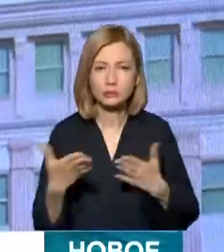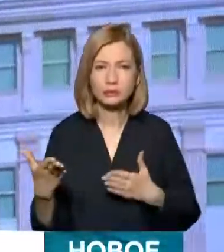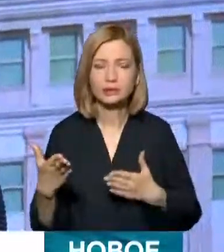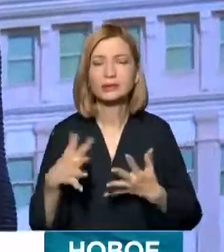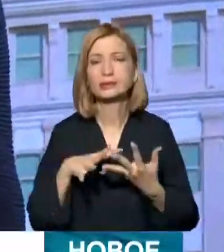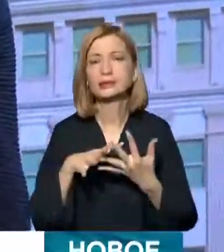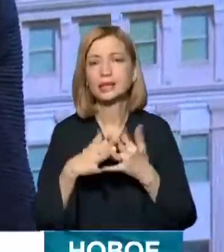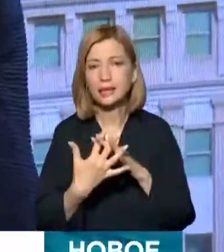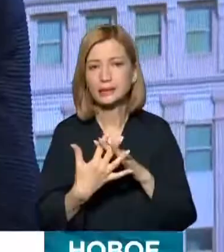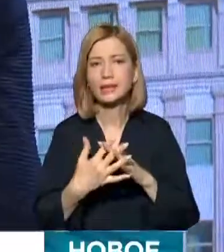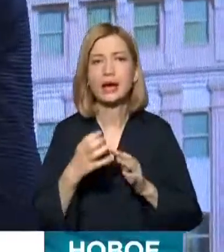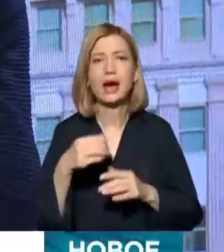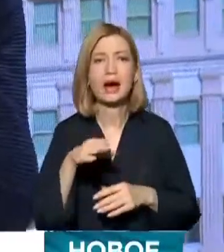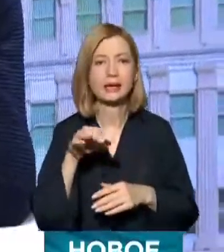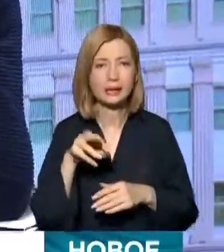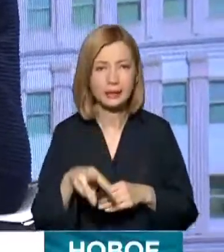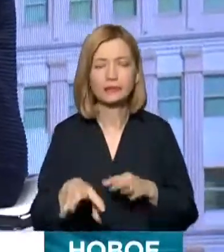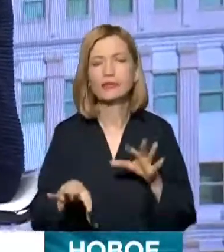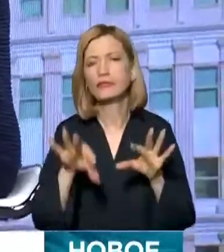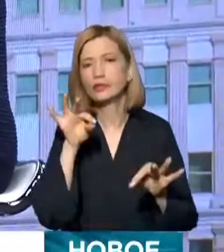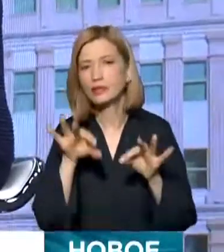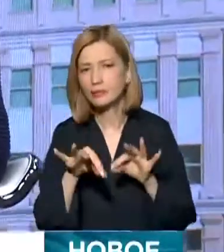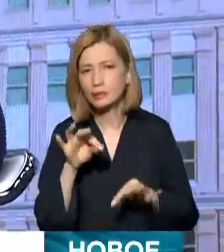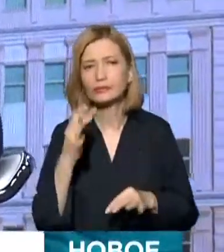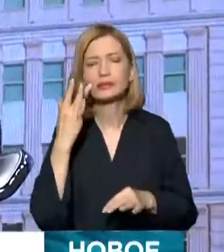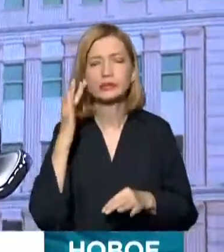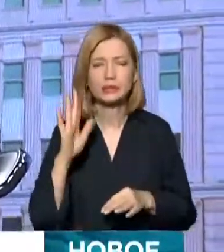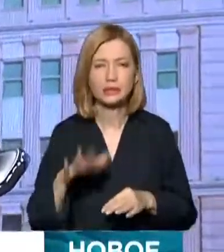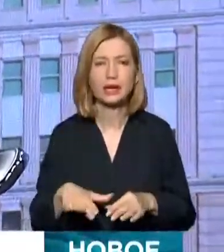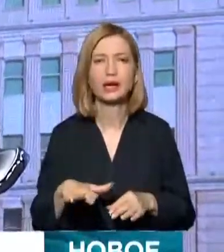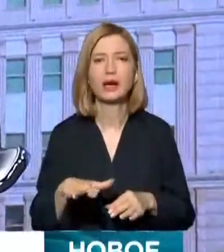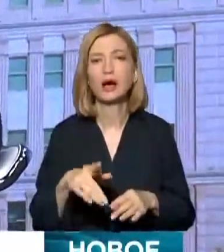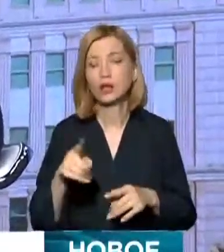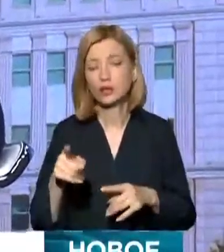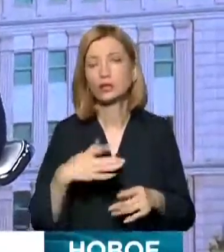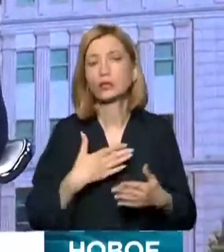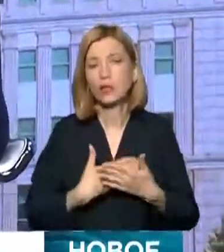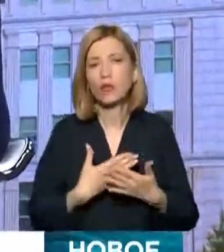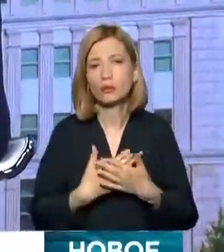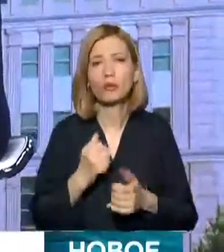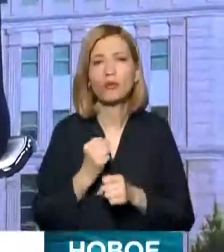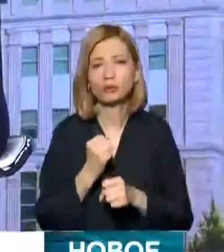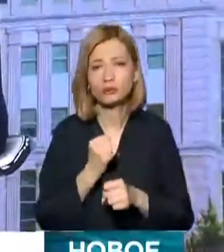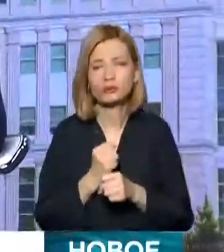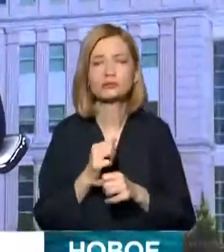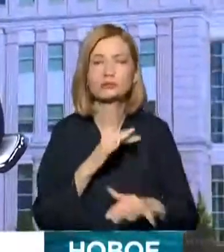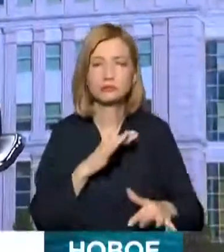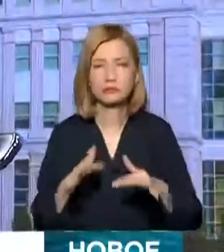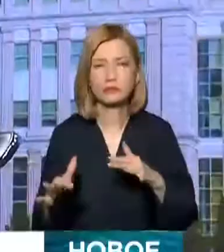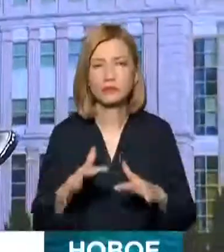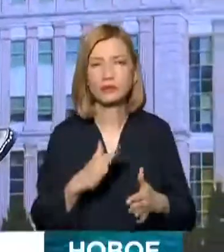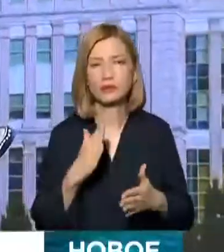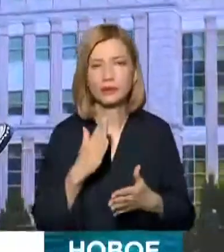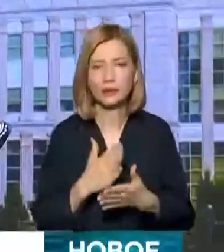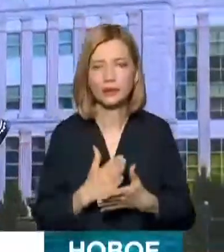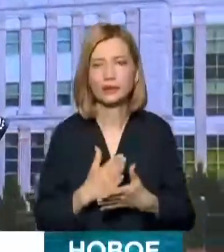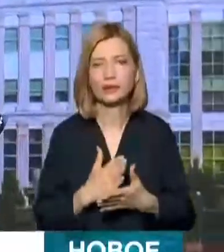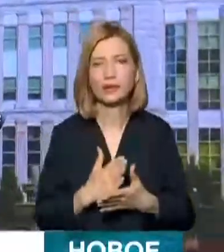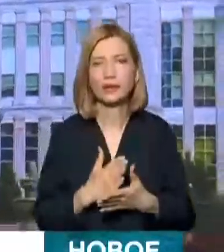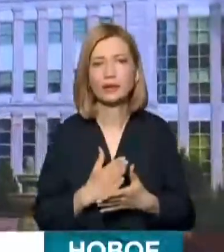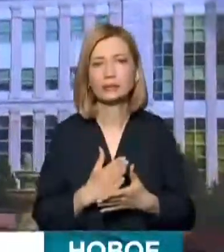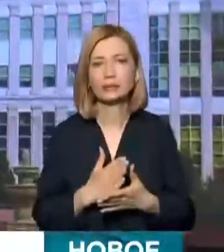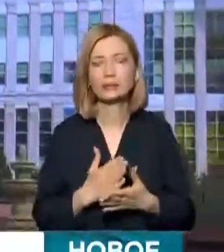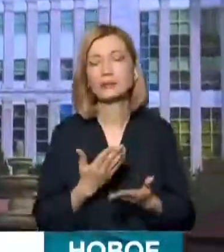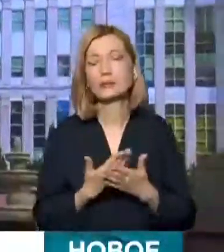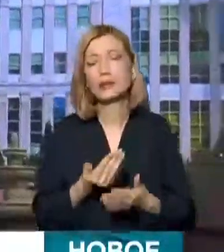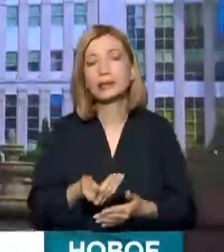сельских акимов, поэтому территориальные избирательные комиссии, они всегда находятся в таком рабочем режиме. Да, конечно, сейчас ЦИКу... Просто раньше